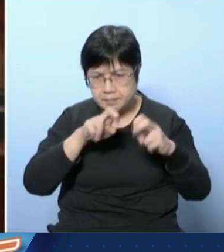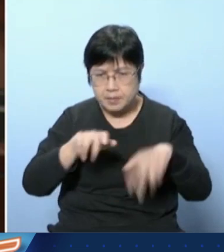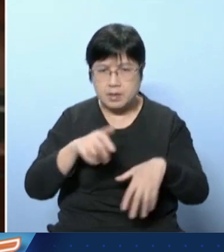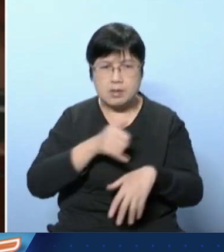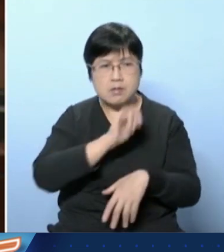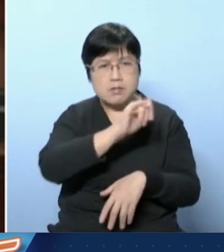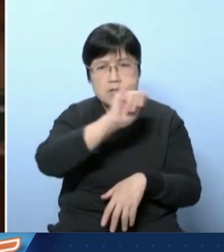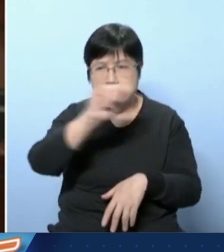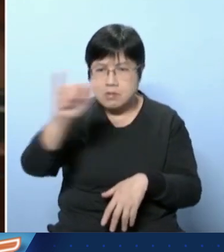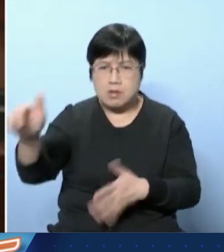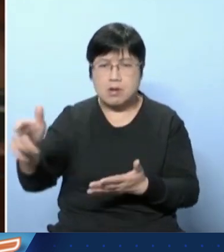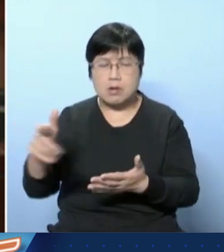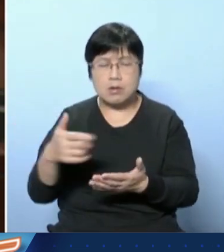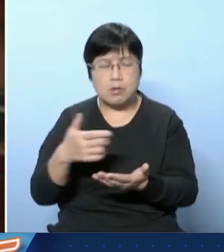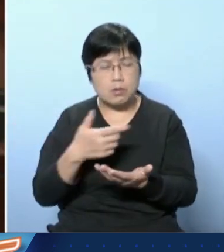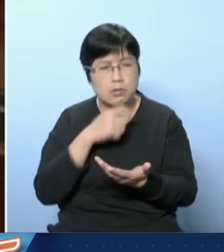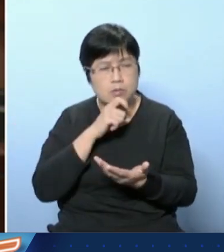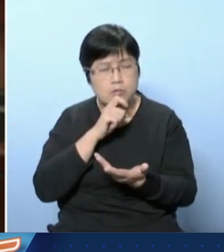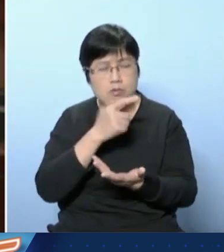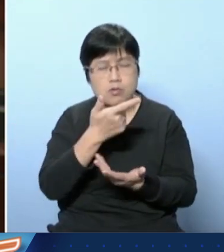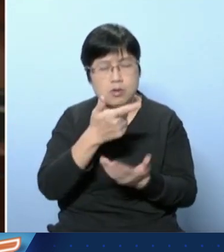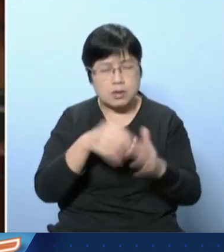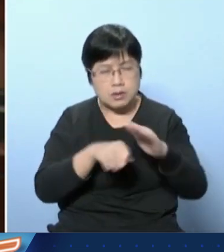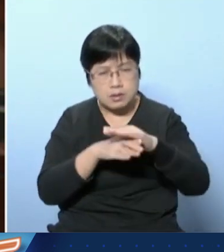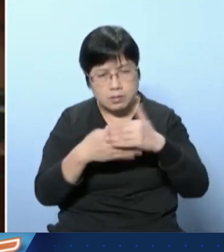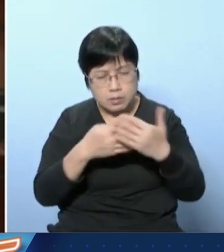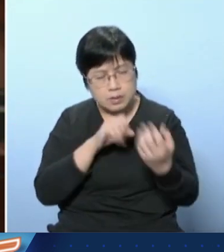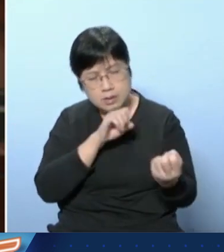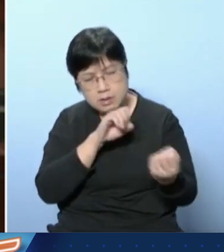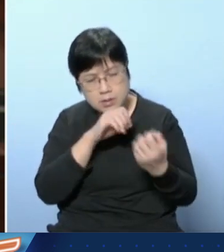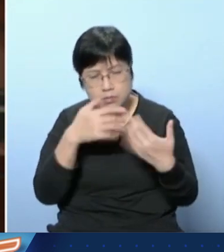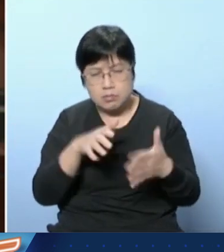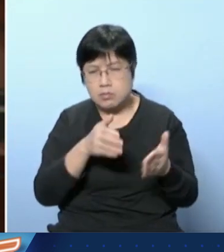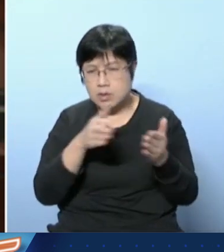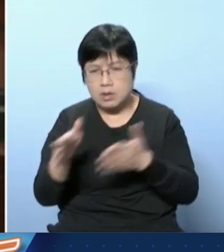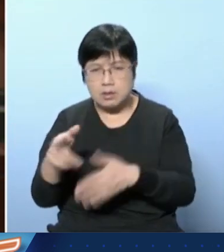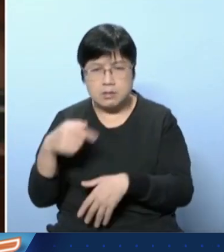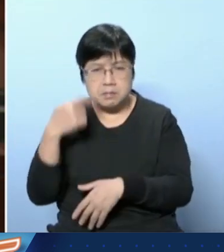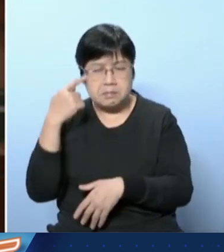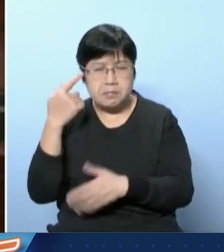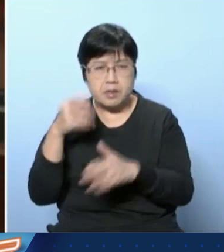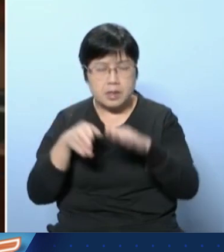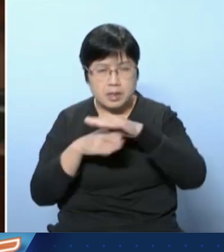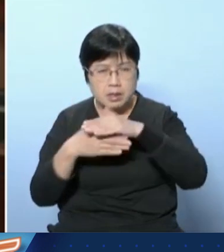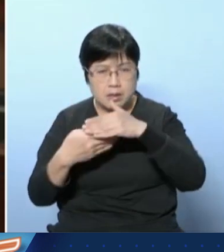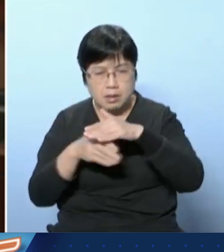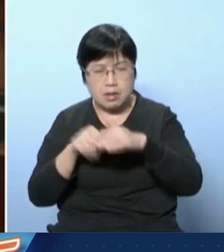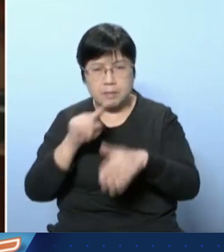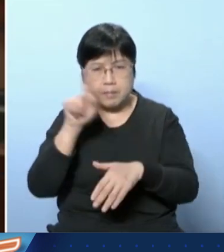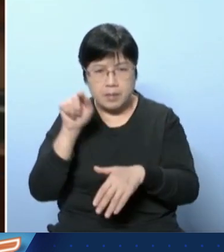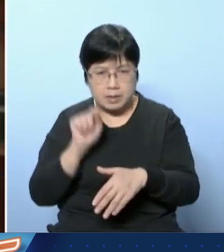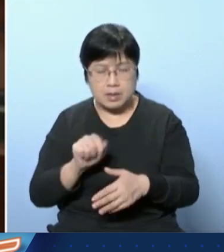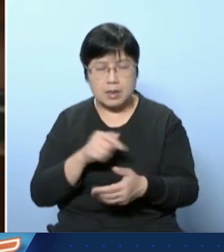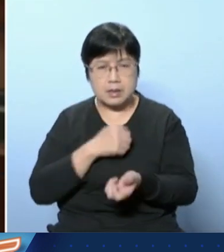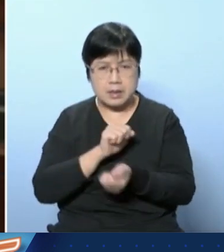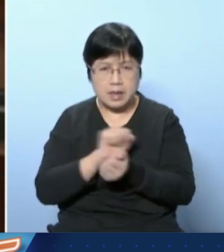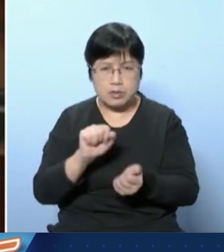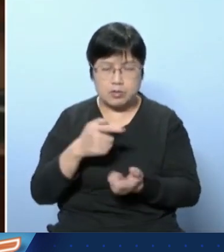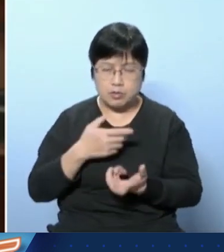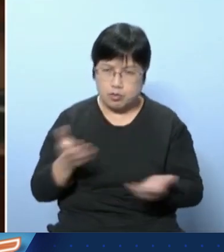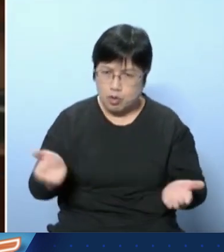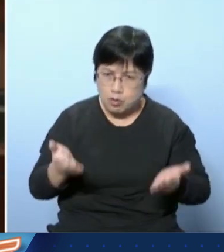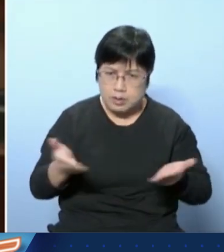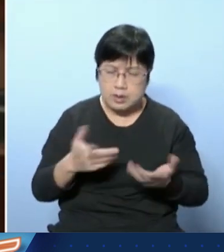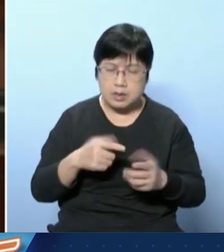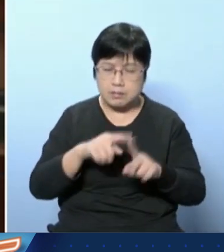訪咗好多嘅地區劏房同埋居民傾咗之後咧，再針對咧解決劏房問題嘅第二份嘅倡議書嚟嘅。呢度咧